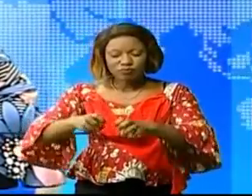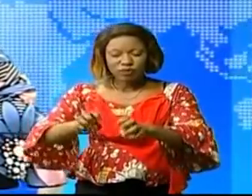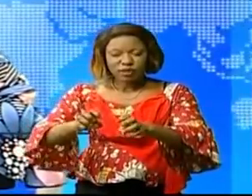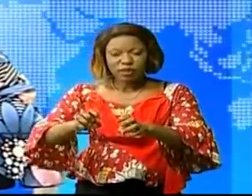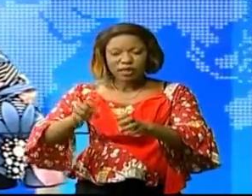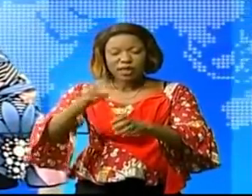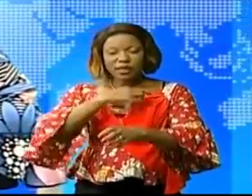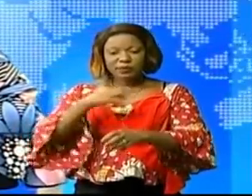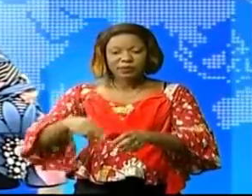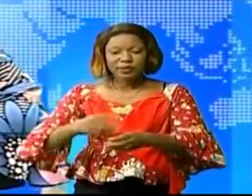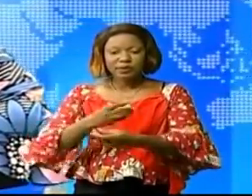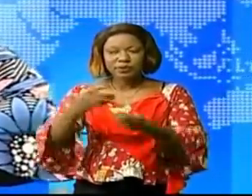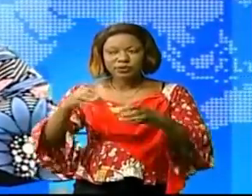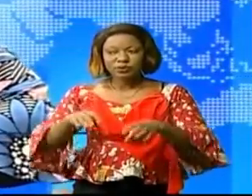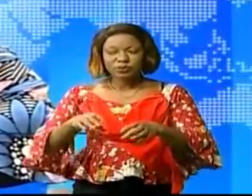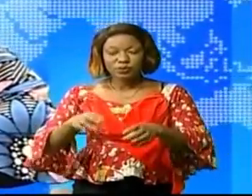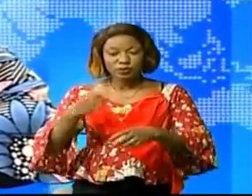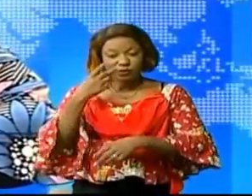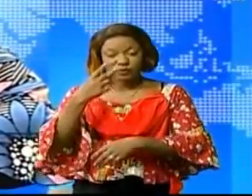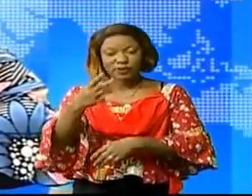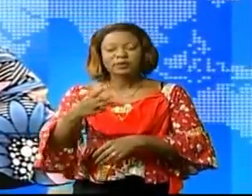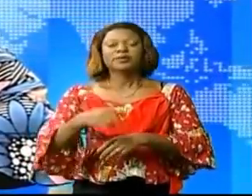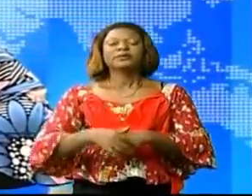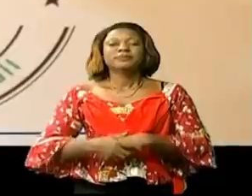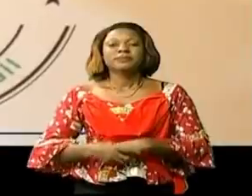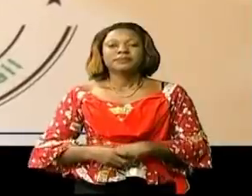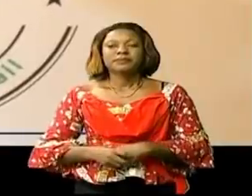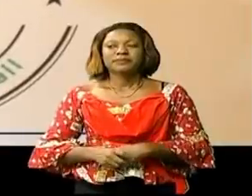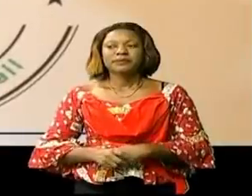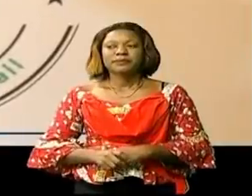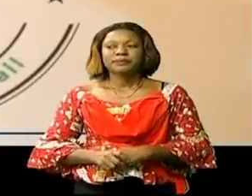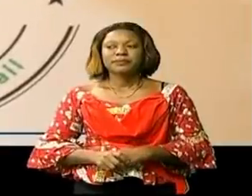en République démocratique du Congo. Reportage.